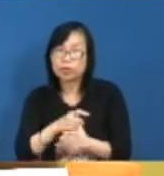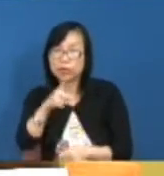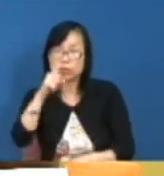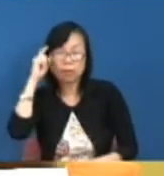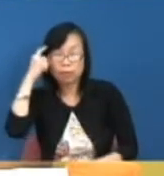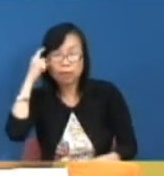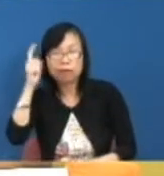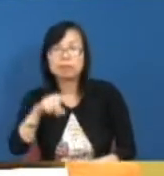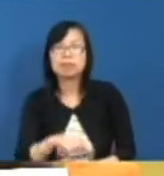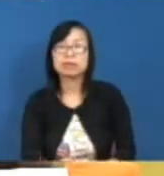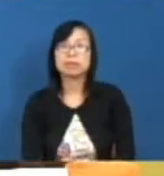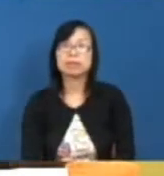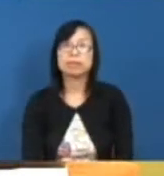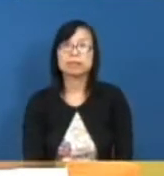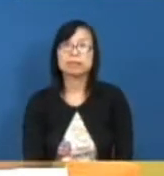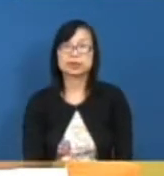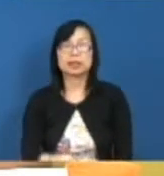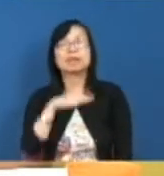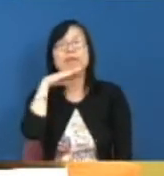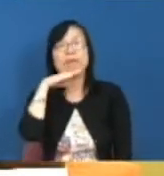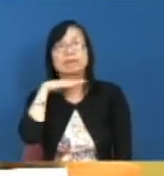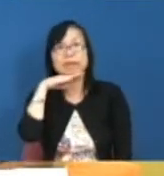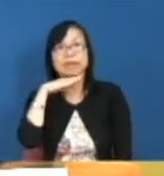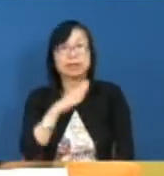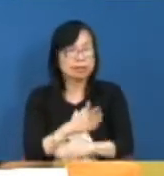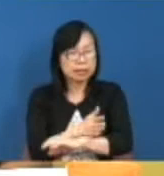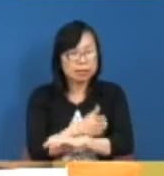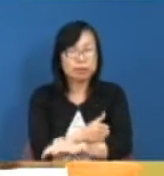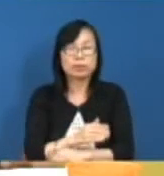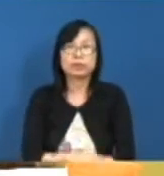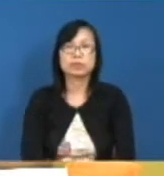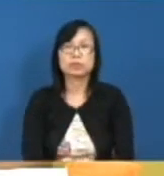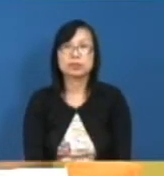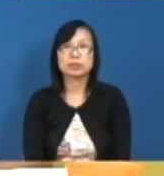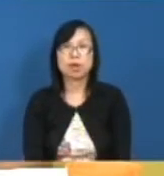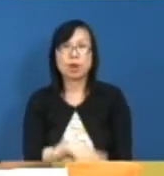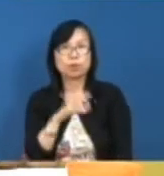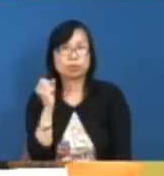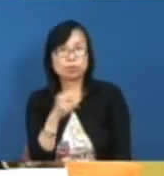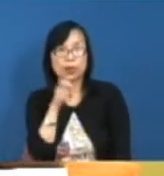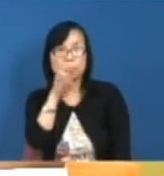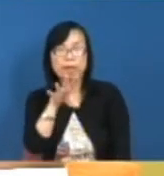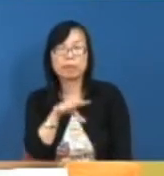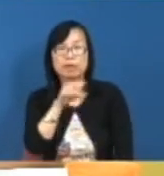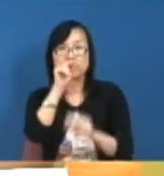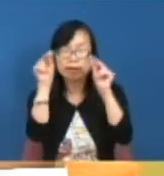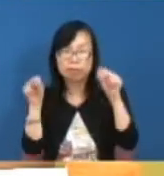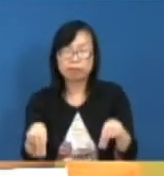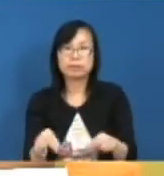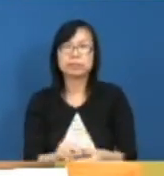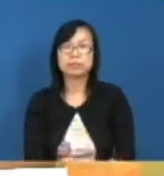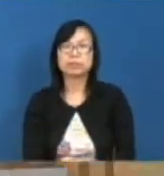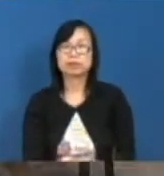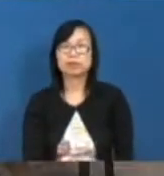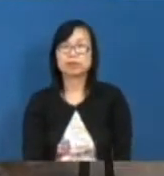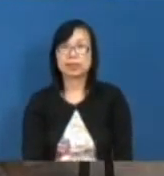咁有個理論，而家大佬啊，等下等下個社會會越變越好。咁老實講，我再問一個問題，咁你同民建聯有乜分別？ 而